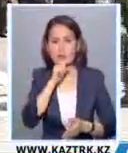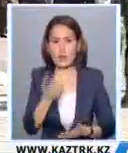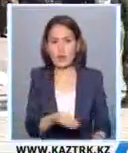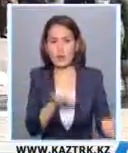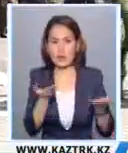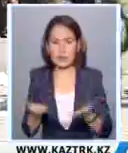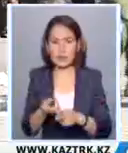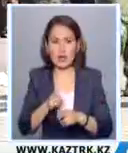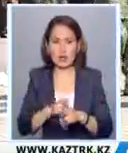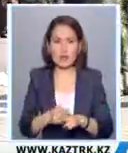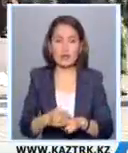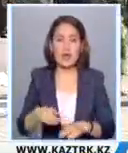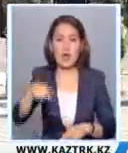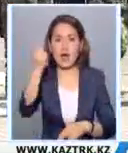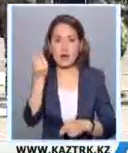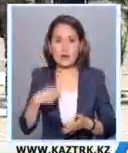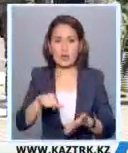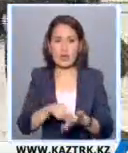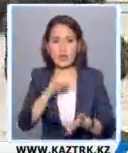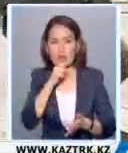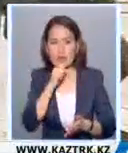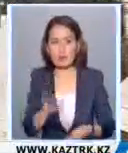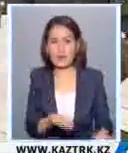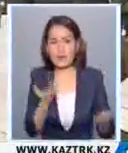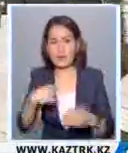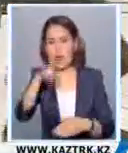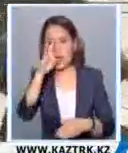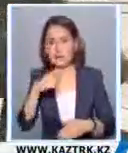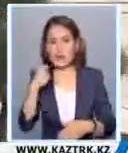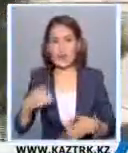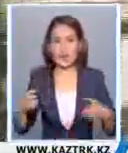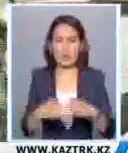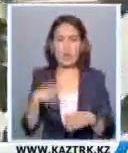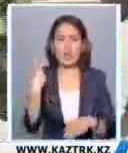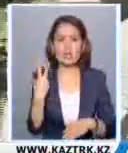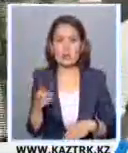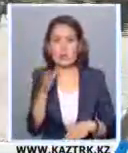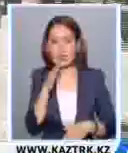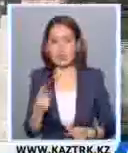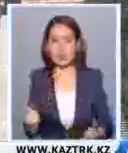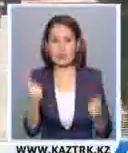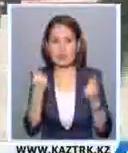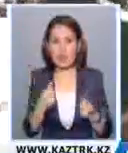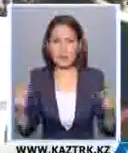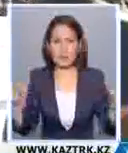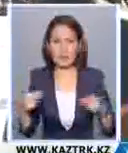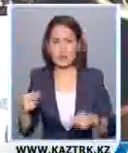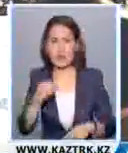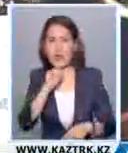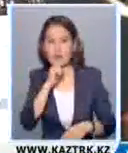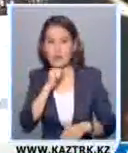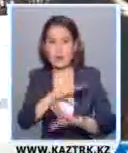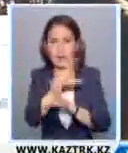санап қатары кеміп бара жатқан ардагерлер қауымы Қазақстан қарулы күштері 20 жылдығын көзімізбен көріп, куә болғанымыз асқан бақыт